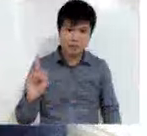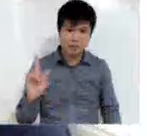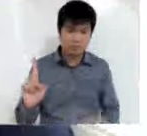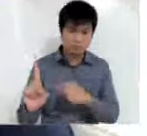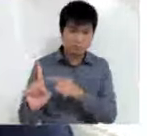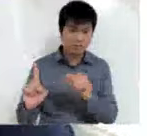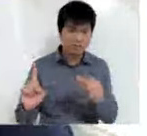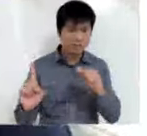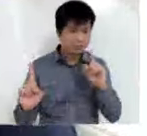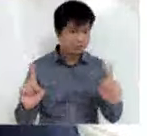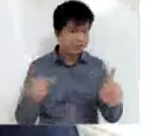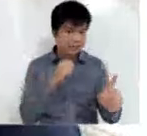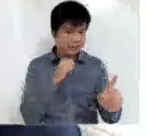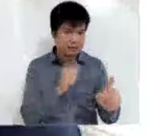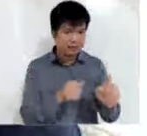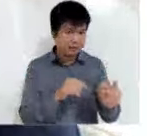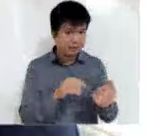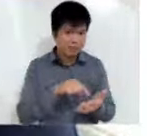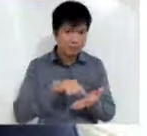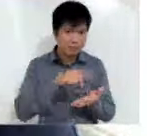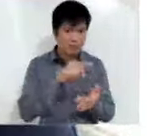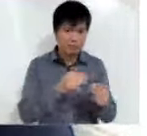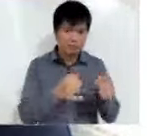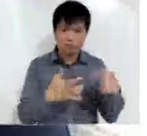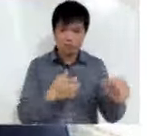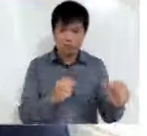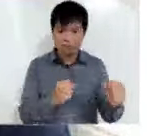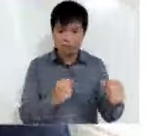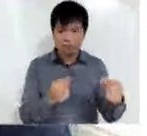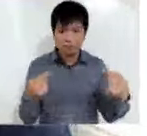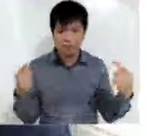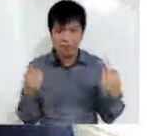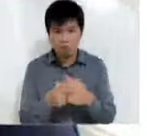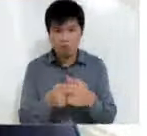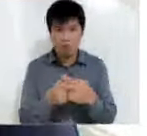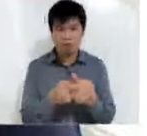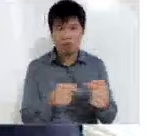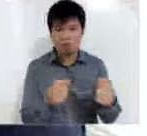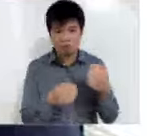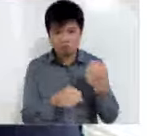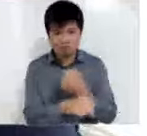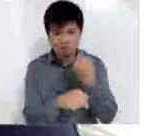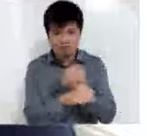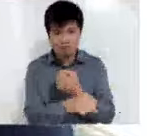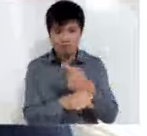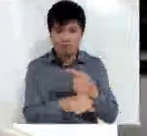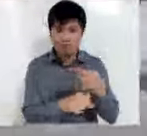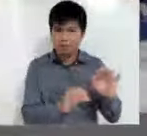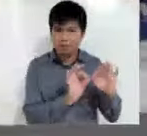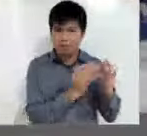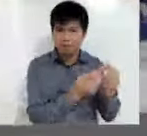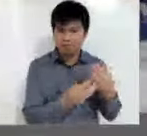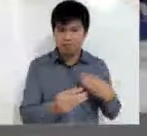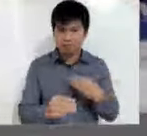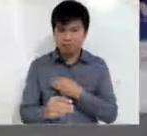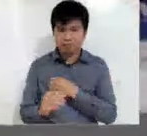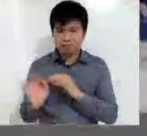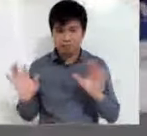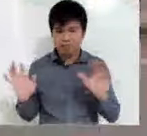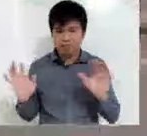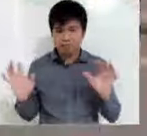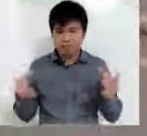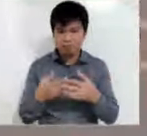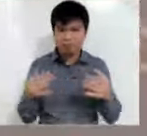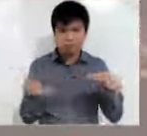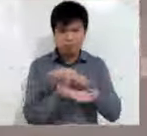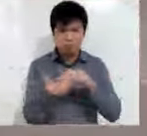Kaya nagkaalitan sila, din nagkarambulan kasi sumali yung iba na kasamahan. Sabi pa ng mga